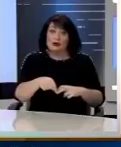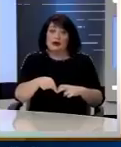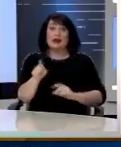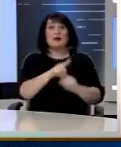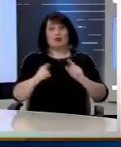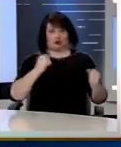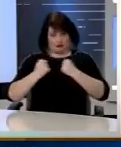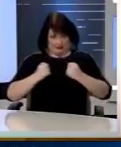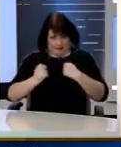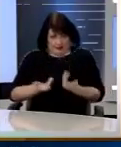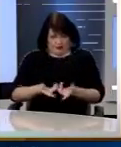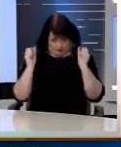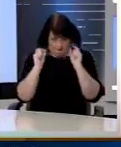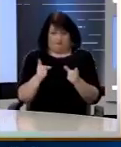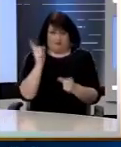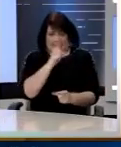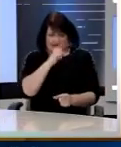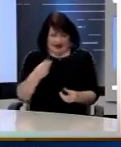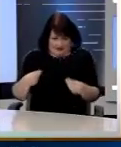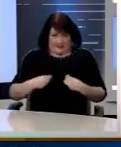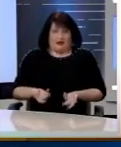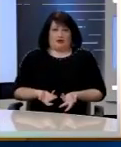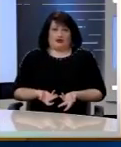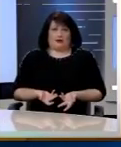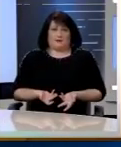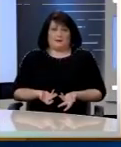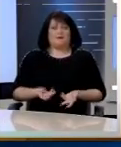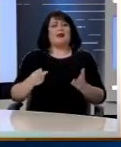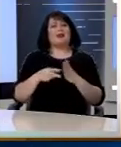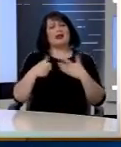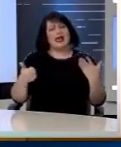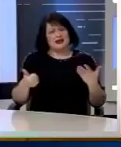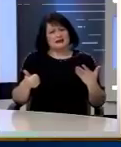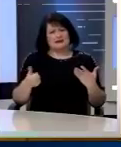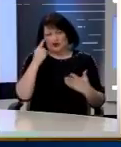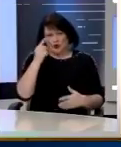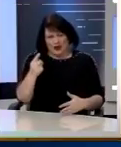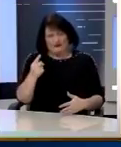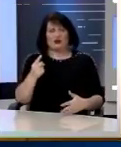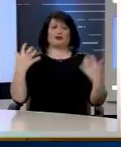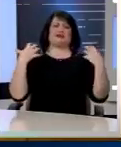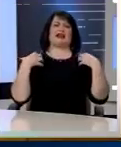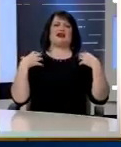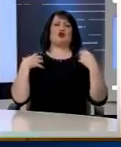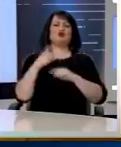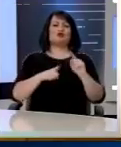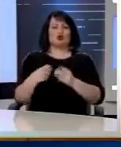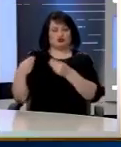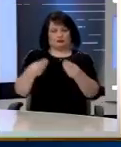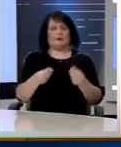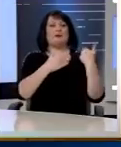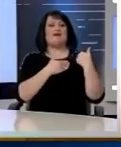στέλνει και αυτά. Και τελικά Νοέμβριος του 2016, πιστοποιητικό τελικού χρήστη από τον στρατηγό